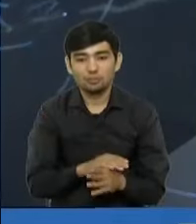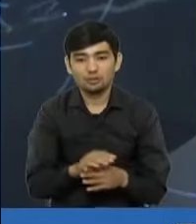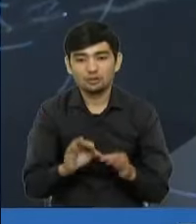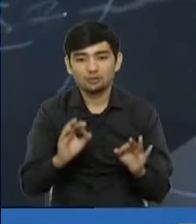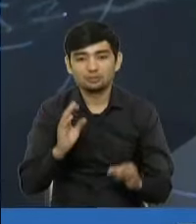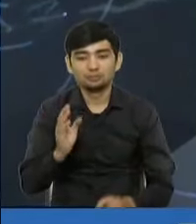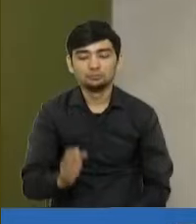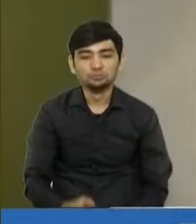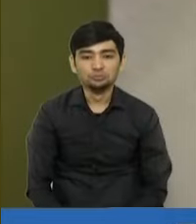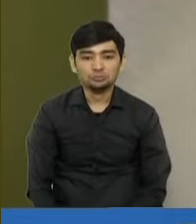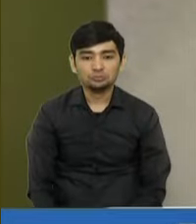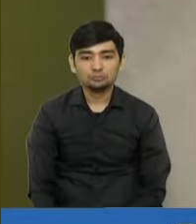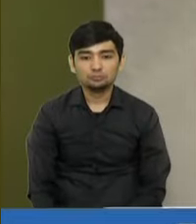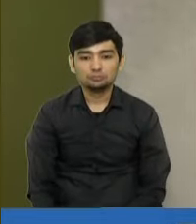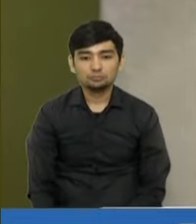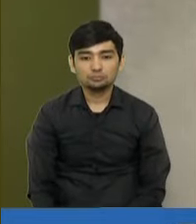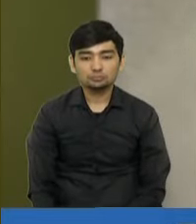бейнематериалында.